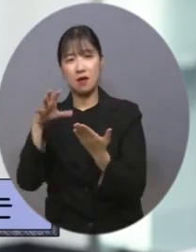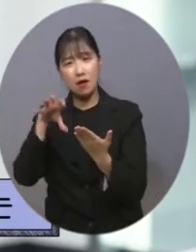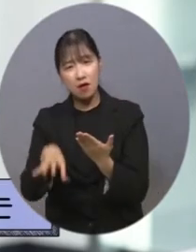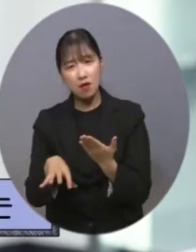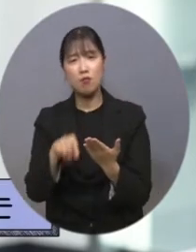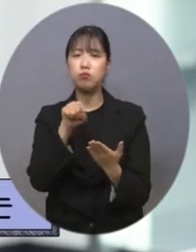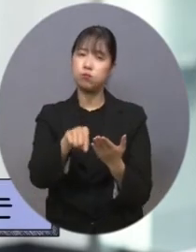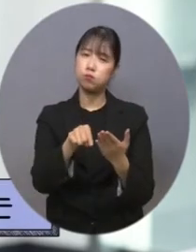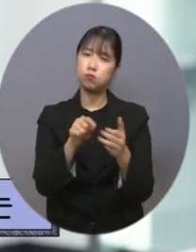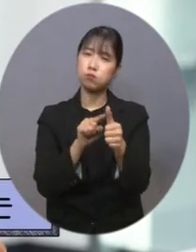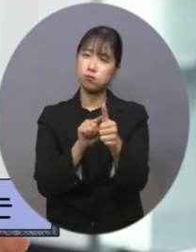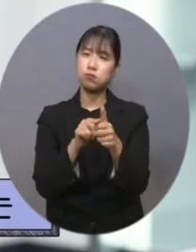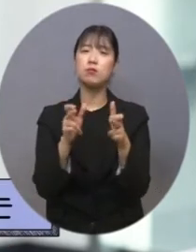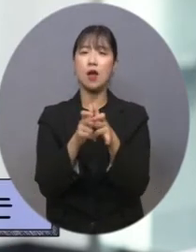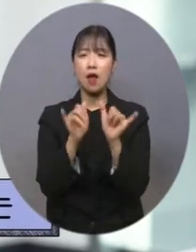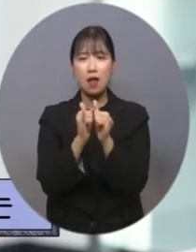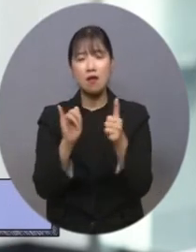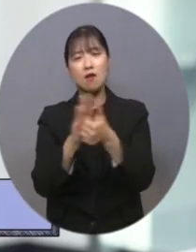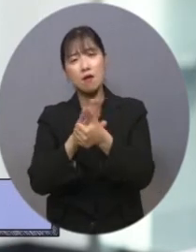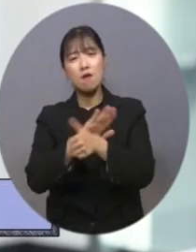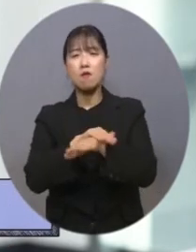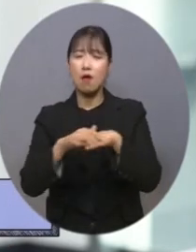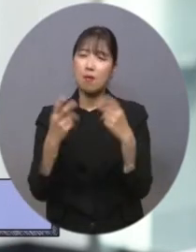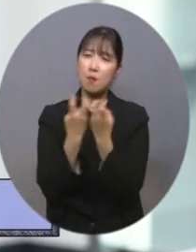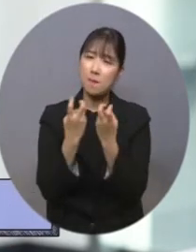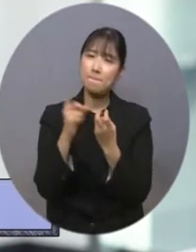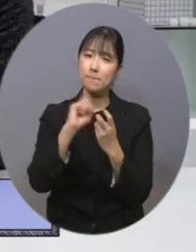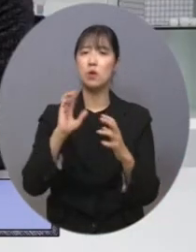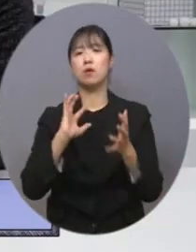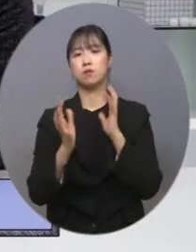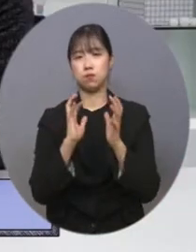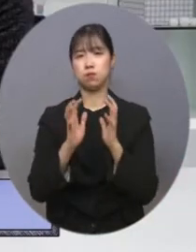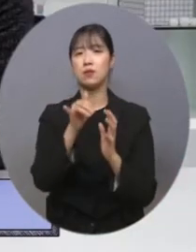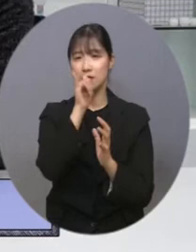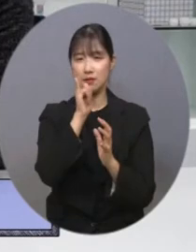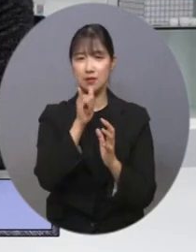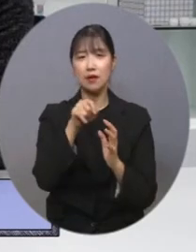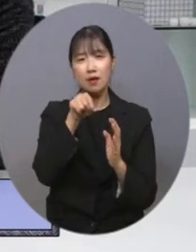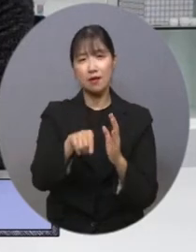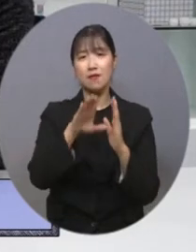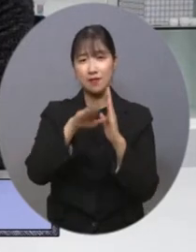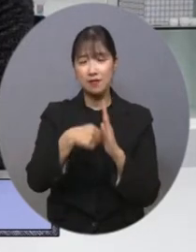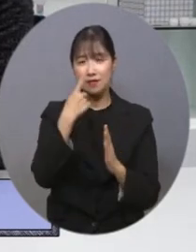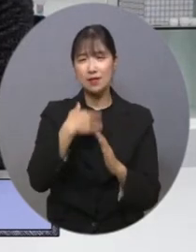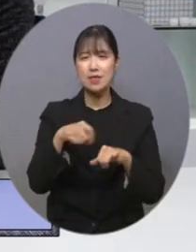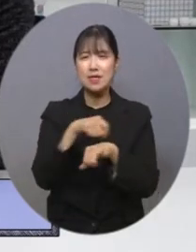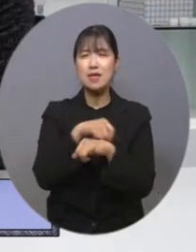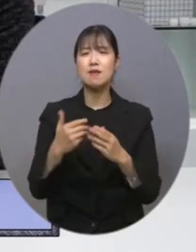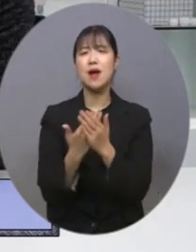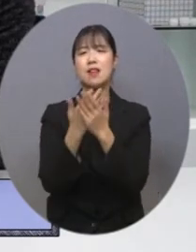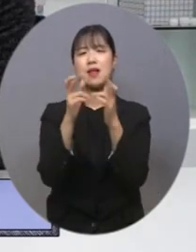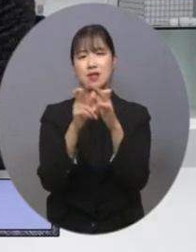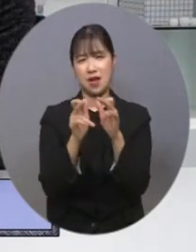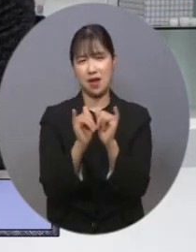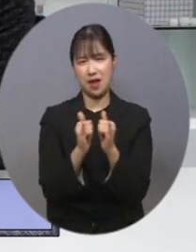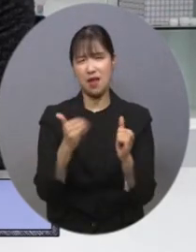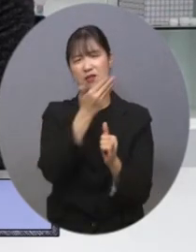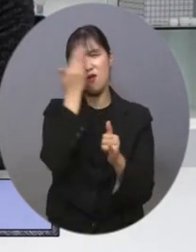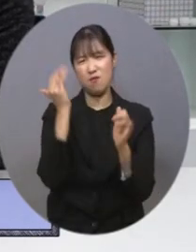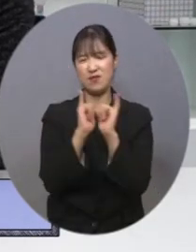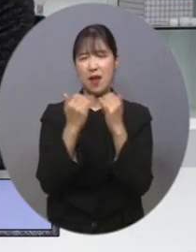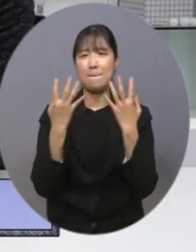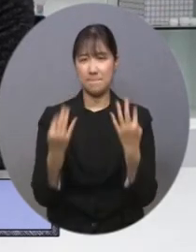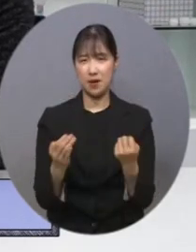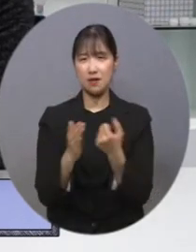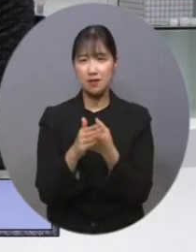어떻게 케어 할 건지 같이 상담하고 논의하는 자리가 있는데 그 자리에서 제가 저기 특히 발달장애 젊은 친구도 많기 때문에